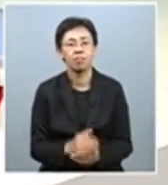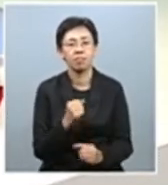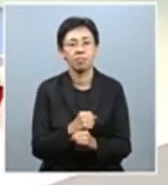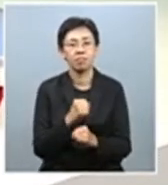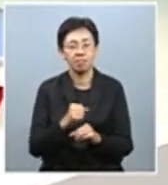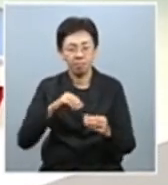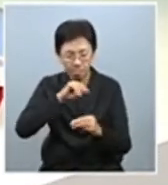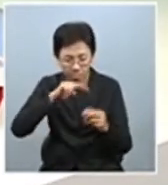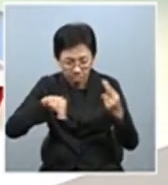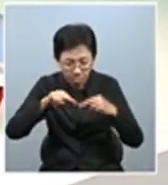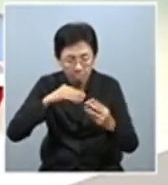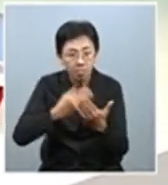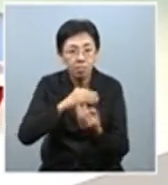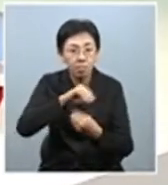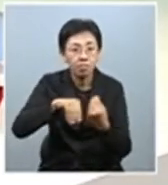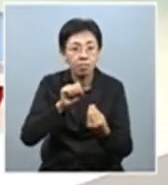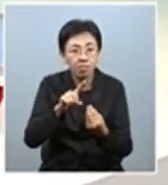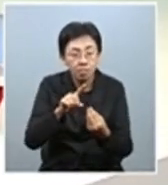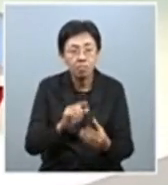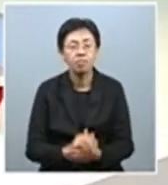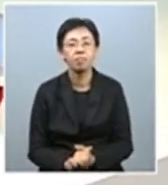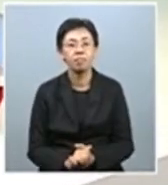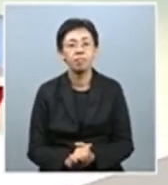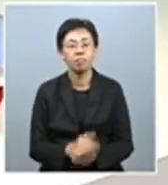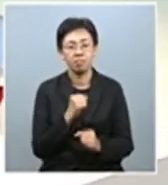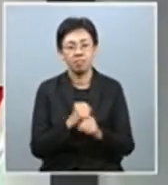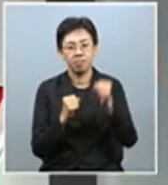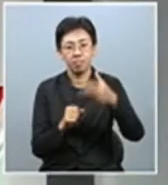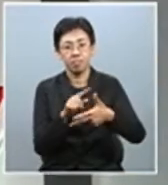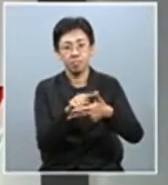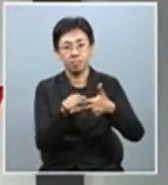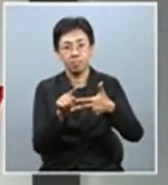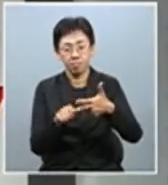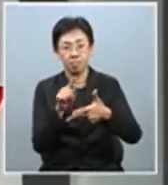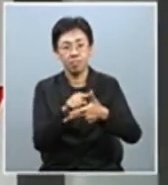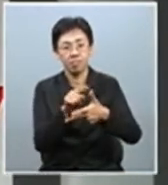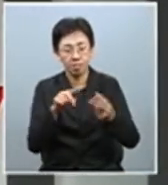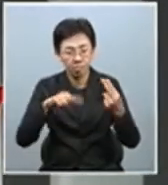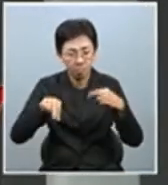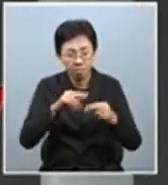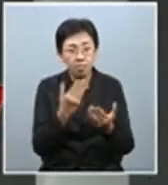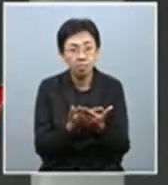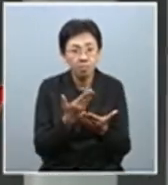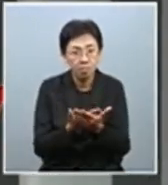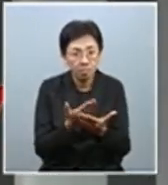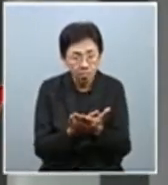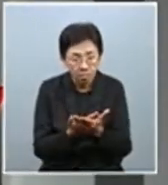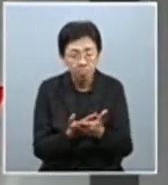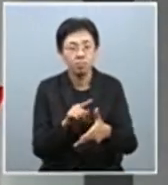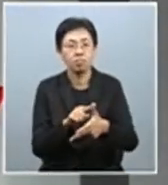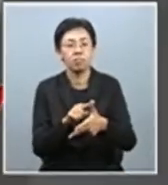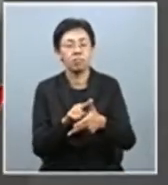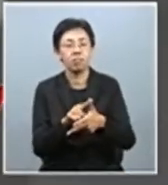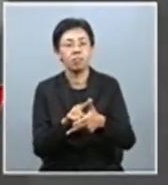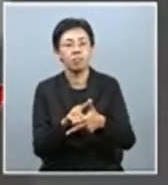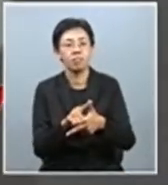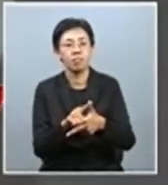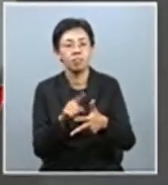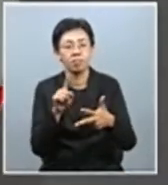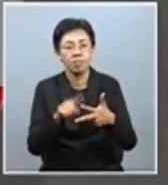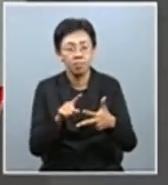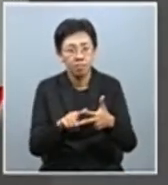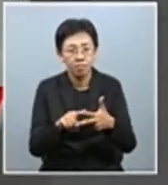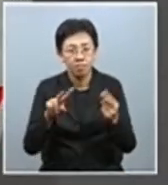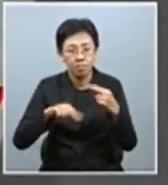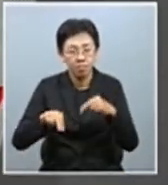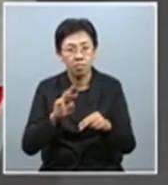างด้านเศรษฐกิจนะคะซึ่งพันธกิจหลักก็จะมี3ด้านด้วยกันคือดูแลเสถียรภาพทางการเงินนะคะแล้วก็ดูแลเสถียรภา